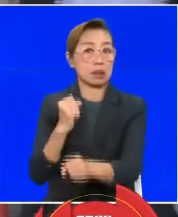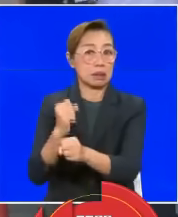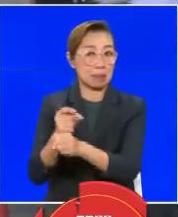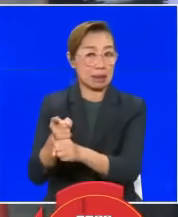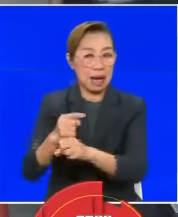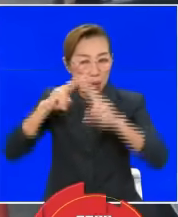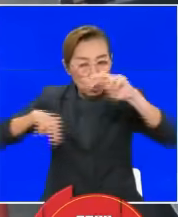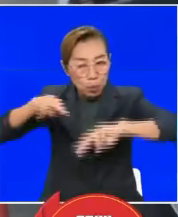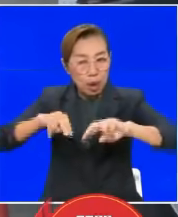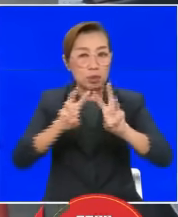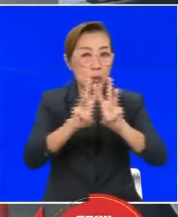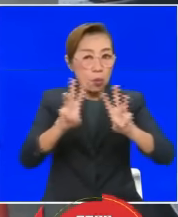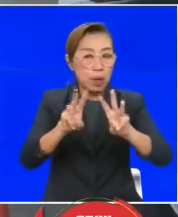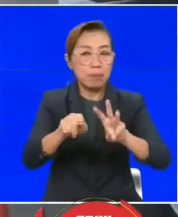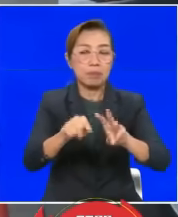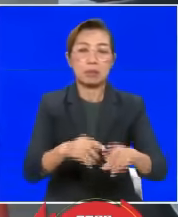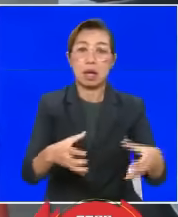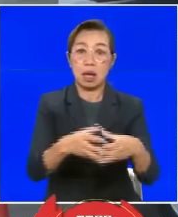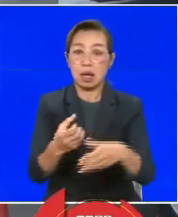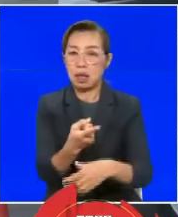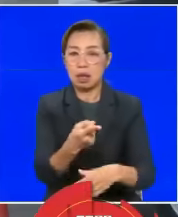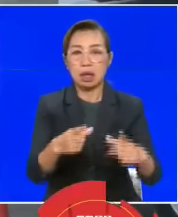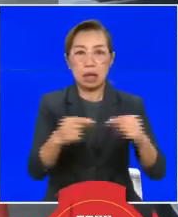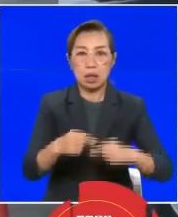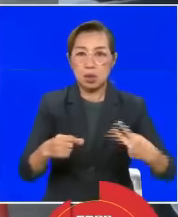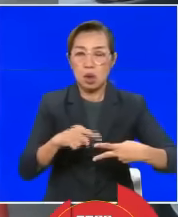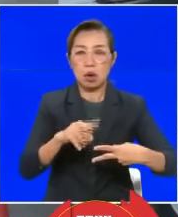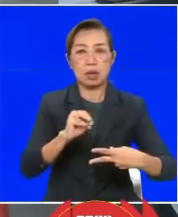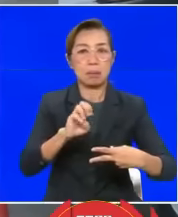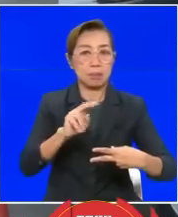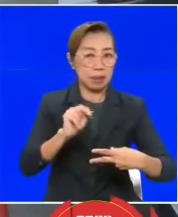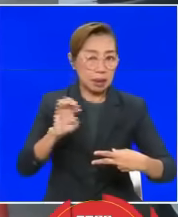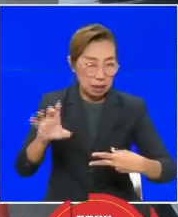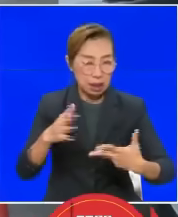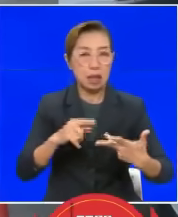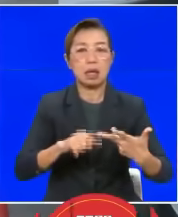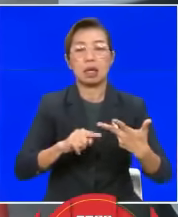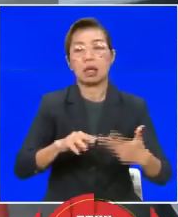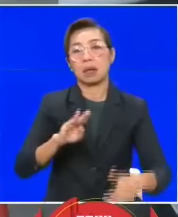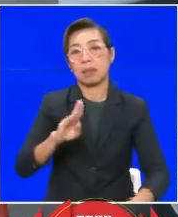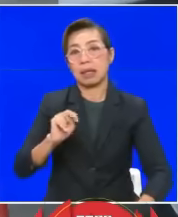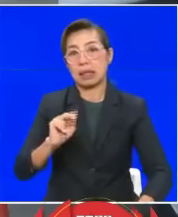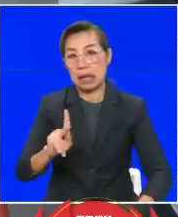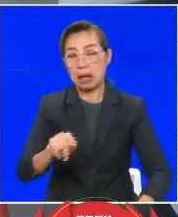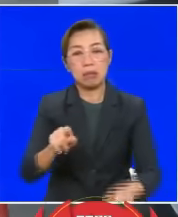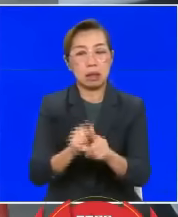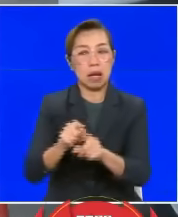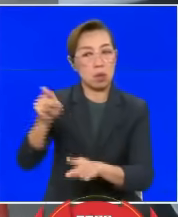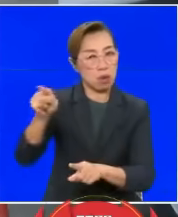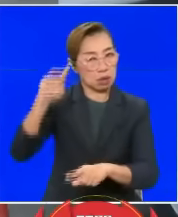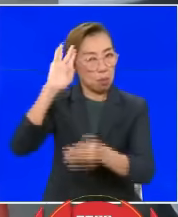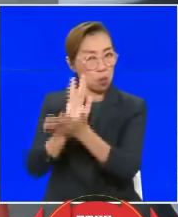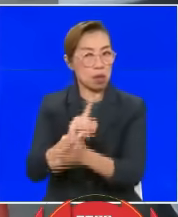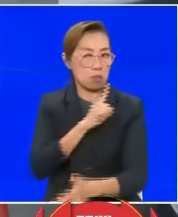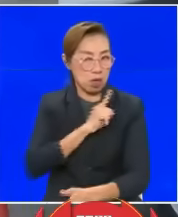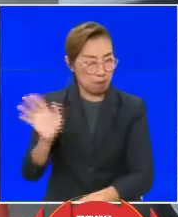สวนสอบสวนเว็บพนันทั้งbnkมาสเตแล้วก็เว็บพนันมินนี่เนี่ยชี้แจงต่อปปงให้ได้รับทราบเพื่อที่จะชี้ให้เห็นว่า